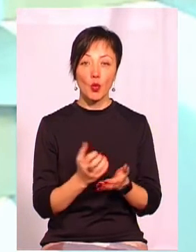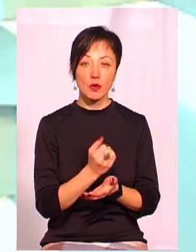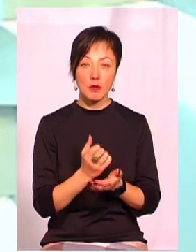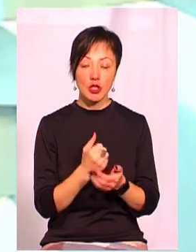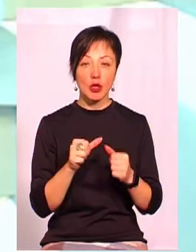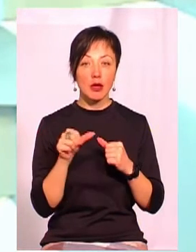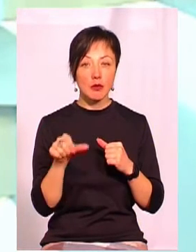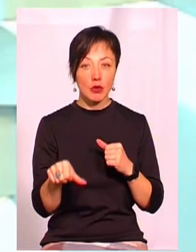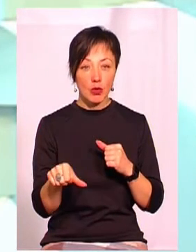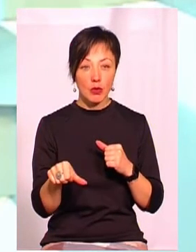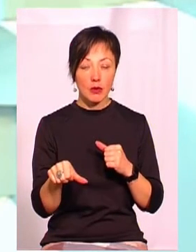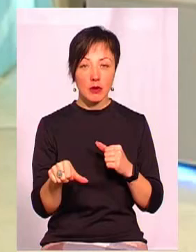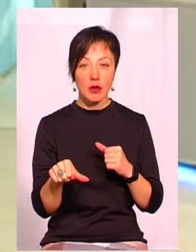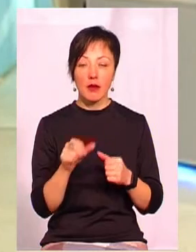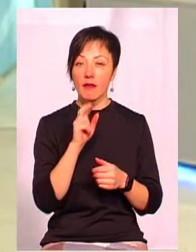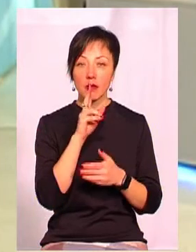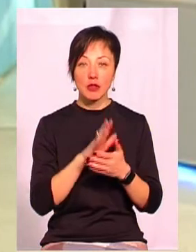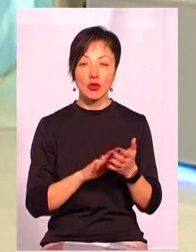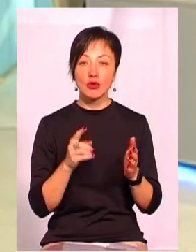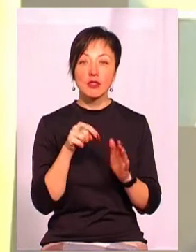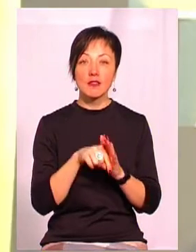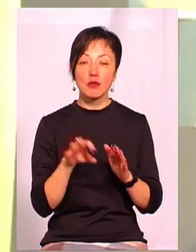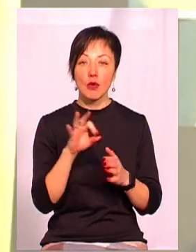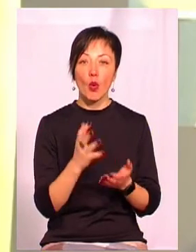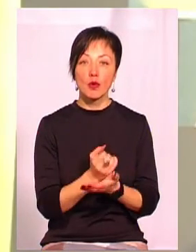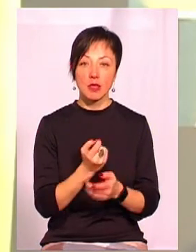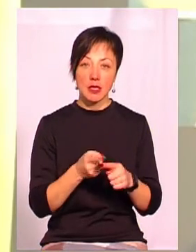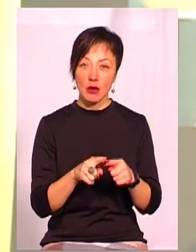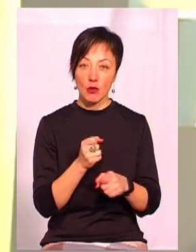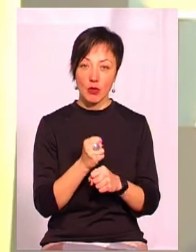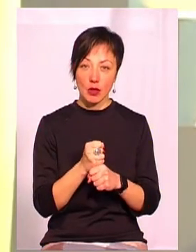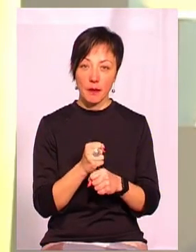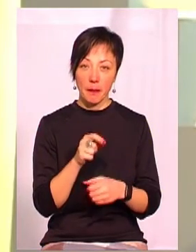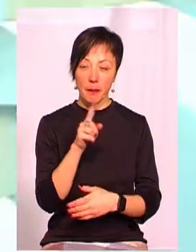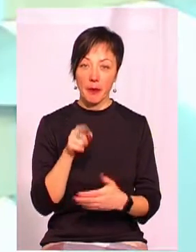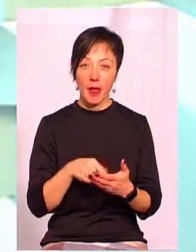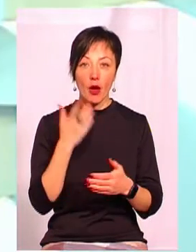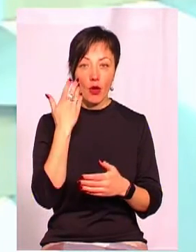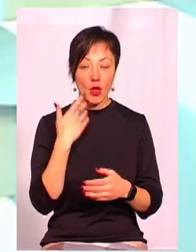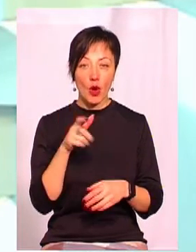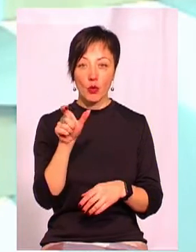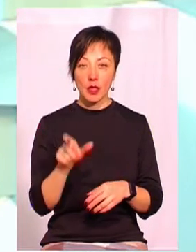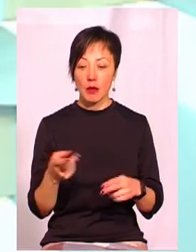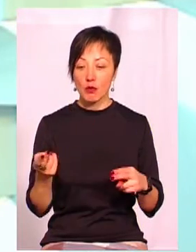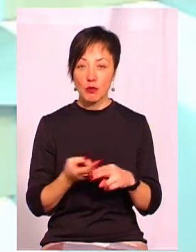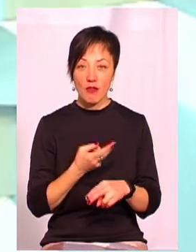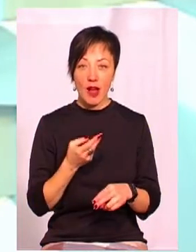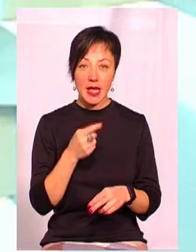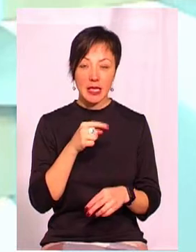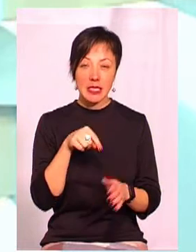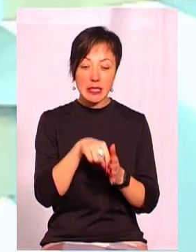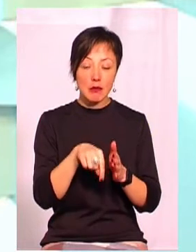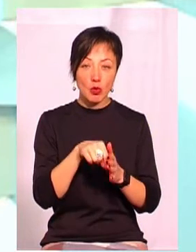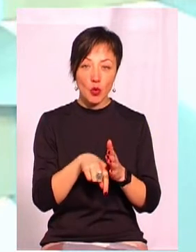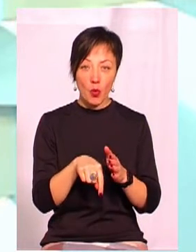крім того, робота... Вибачте, а що свідчить про успішність цієї роботи? Ну, коли людина позбувається тих